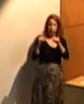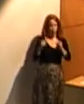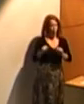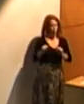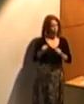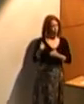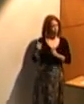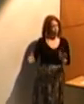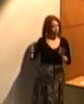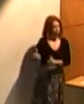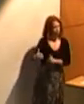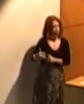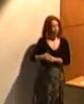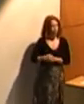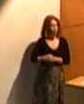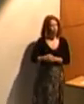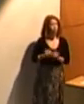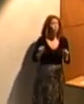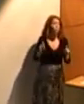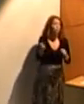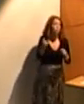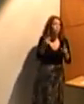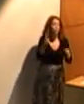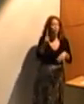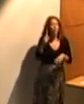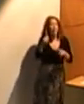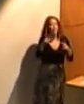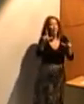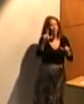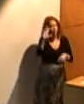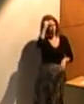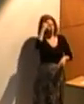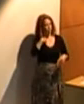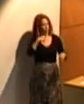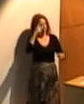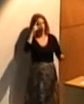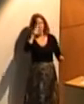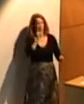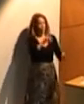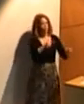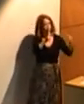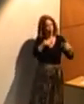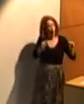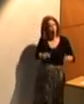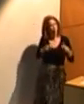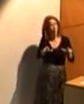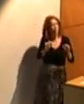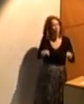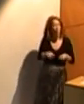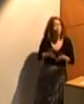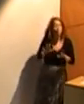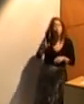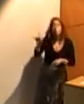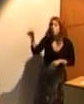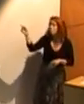il ya des pressions voire des conflits prévues comme la liberté de conscience mais la liberté vous savez comme trois mots se suivent souvent le premier mot semble fonder les autres